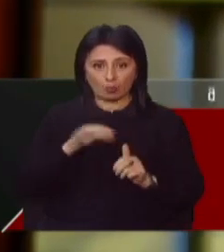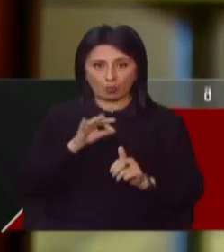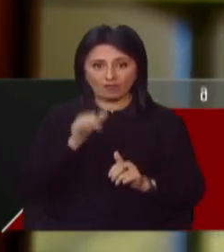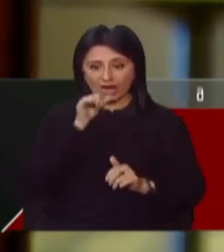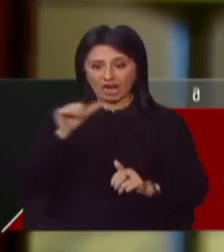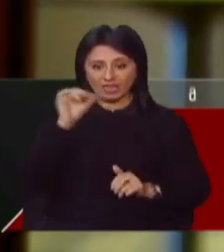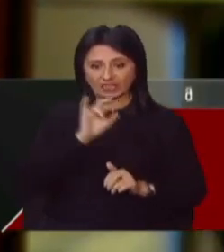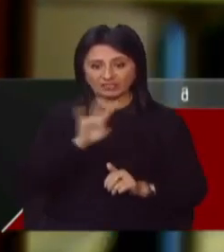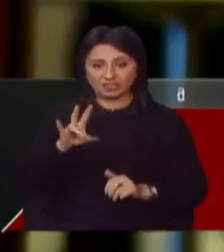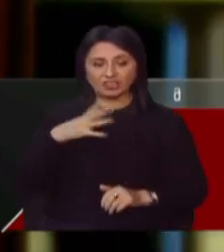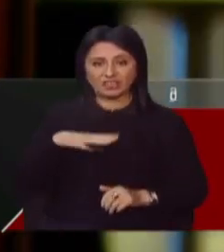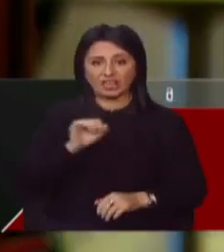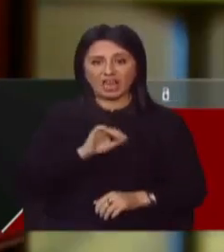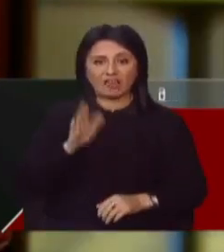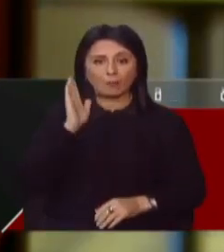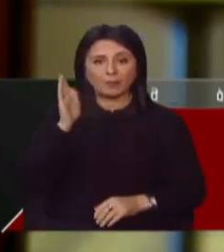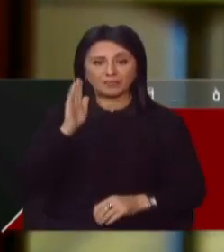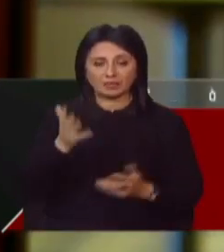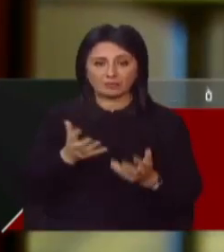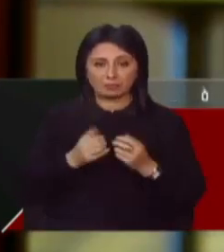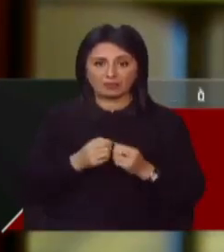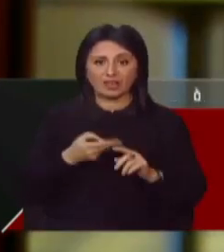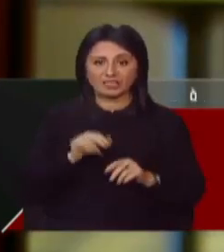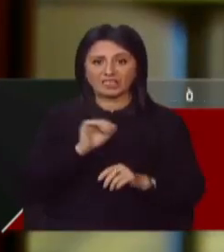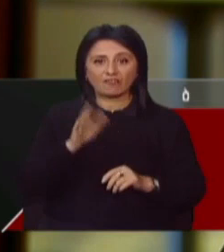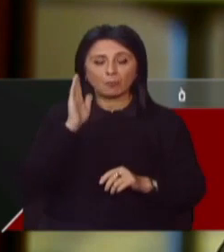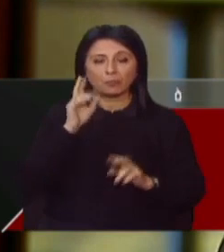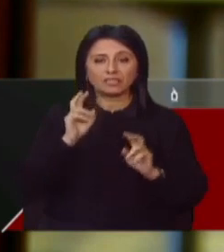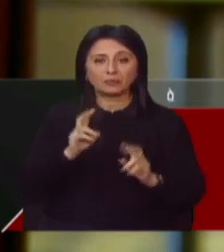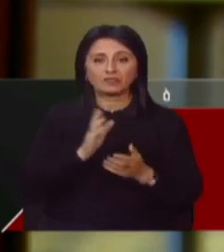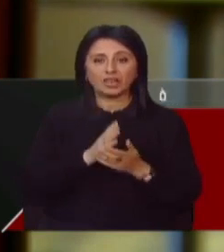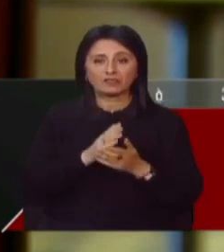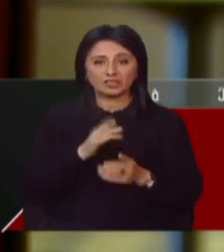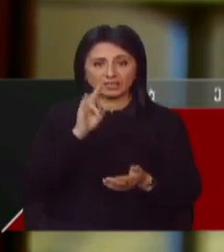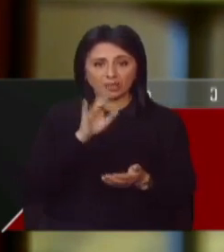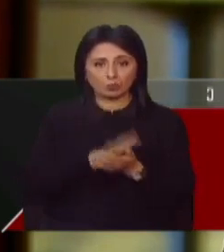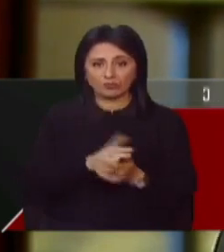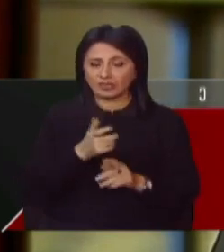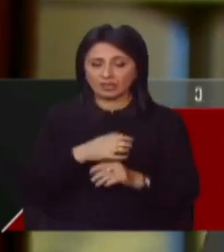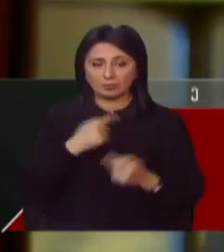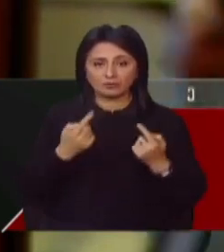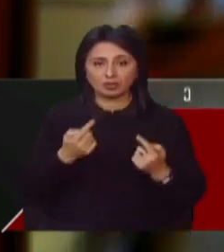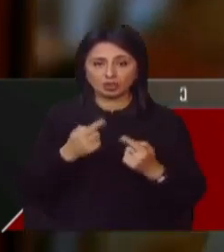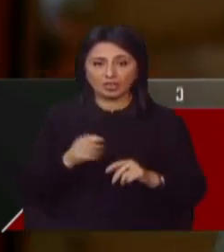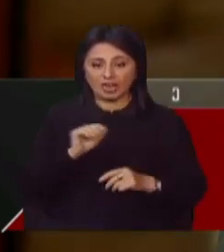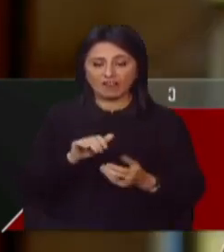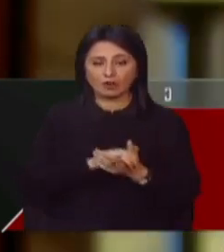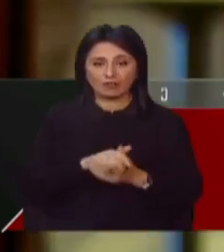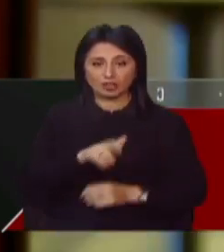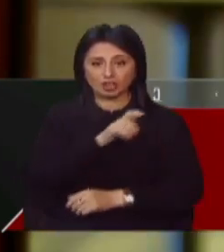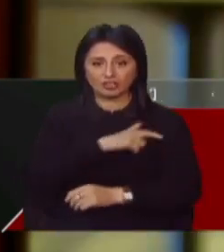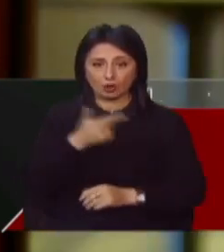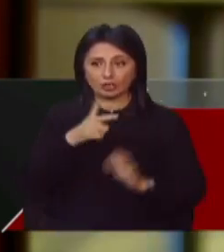Gasul tsels ivnishshi sakartvelom evropuli perspektiva miigo. Es evropuli perspektiva arsebobs samudamot. Tsalian mishnelovania rom Eurocavchiris